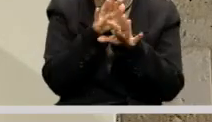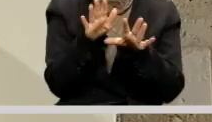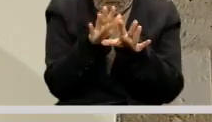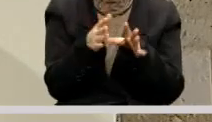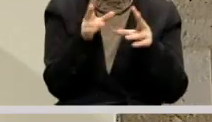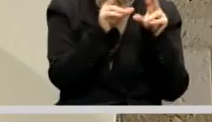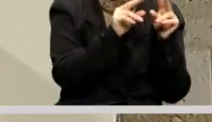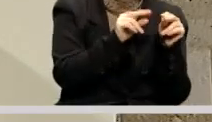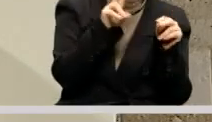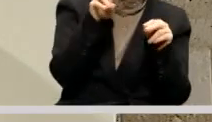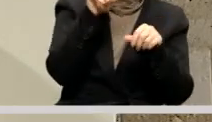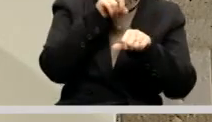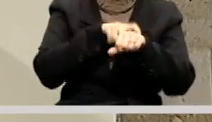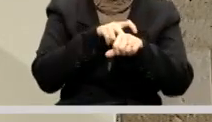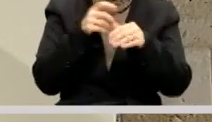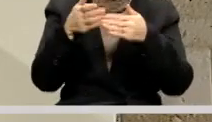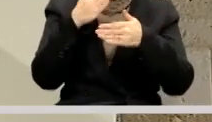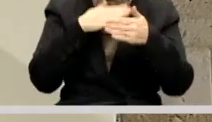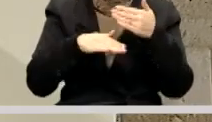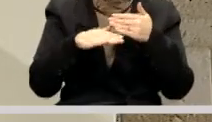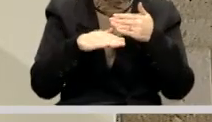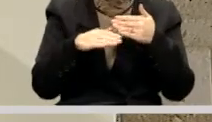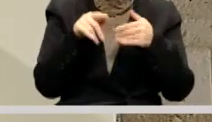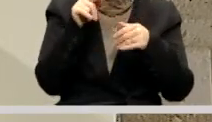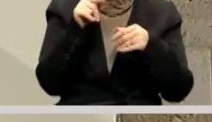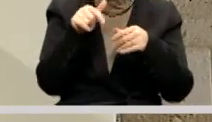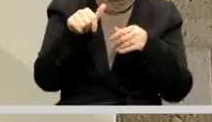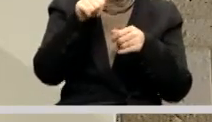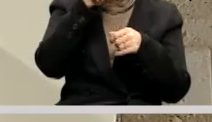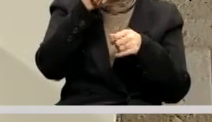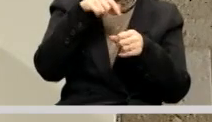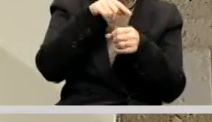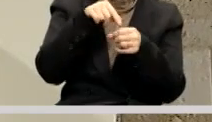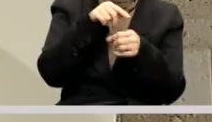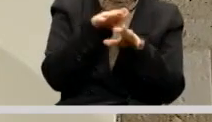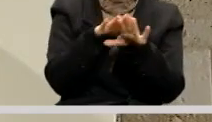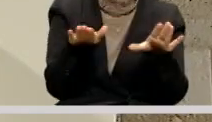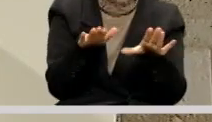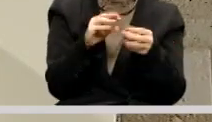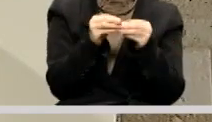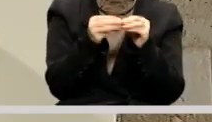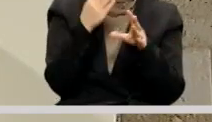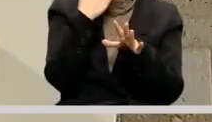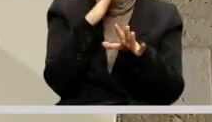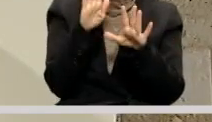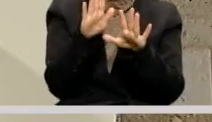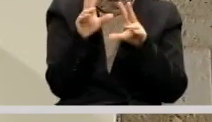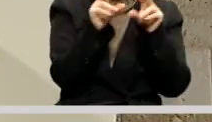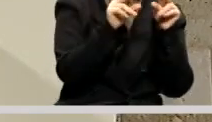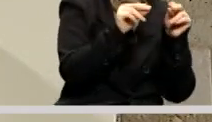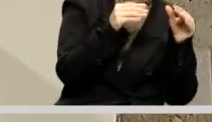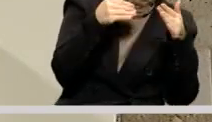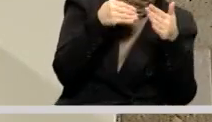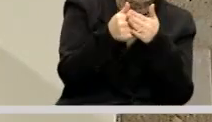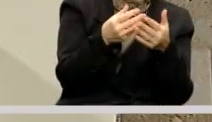kadar öncesinde bu işlemi sonlandırırsak bir problem yok. Ama yatana kadar sürekli bir şeyler tüketmek biyolojik ritim için iyi değil. Ben de